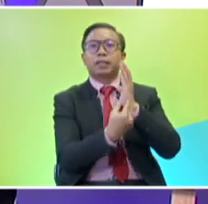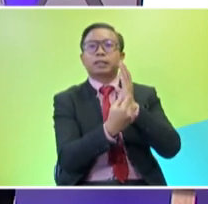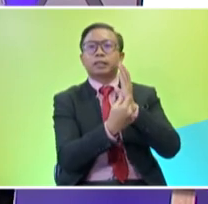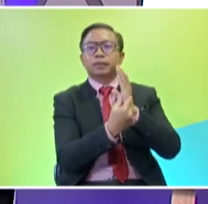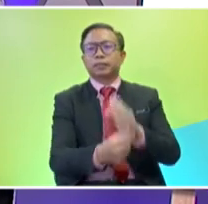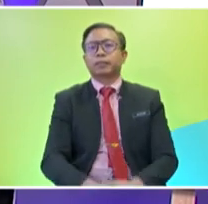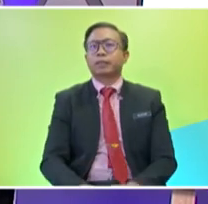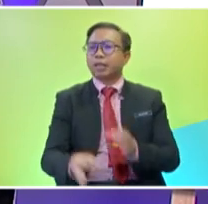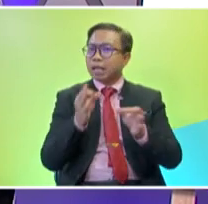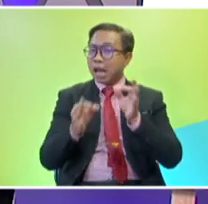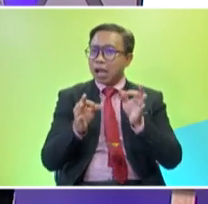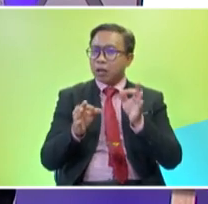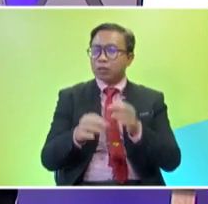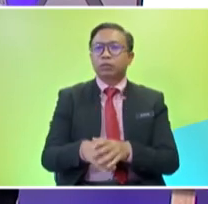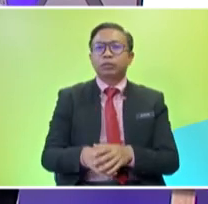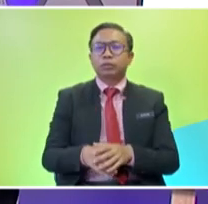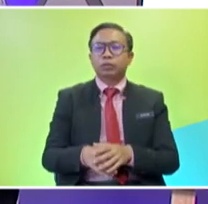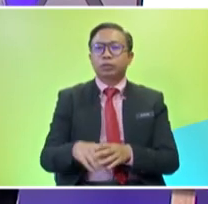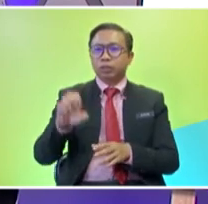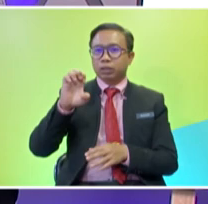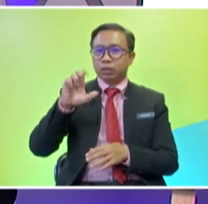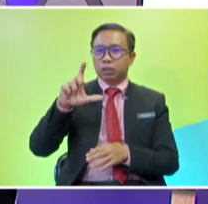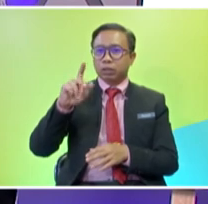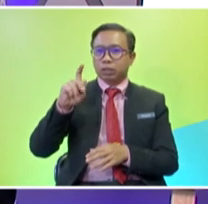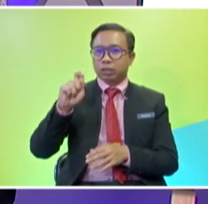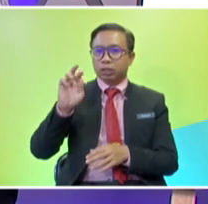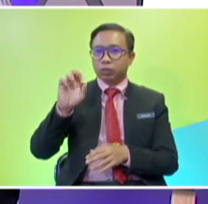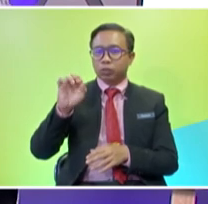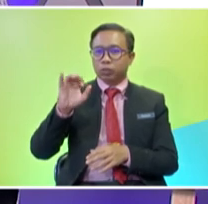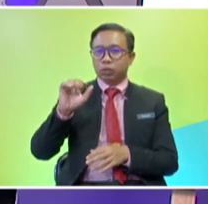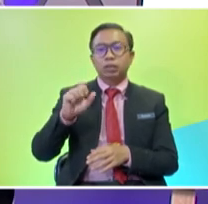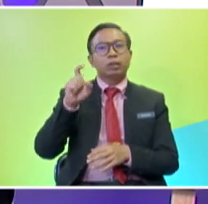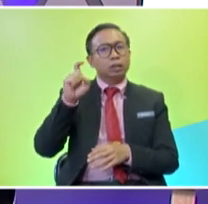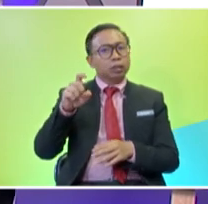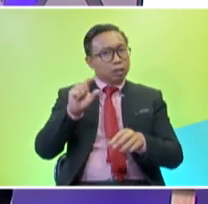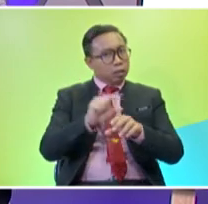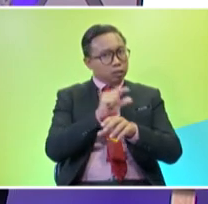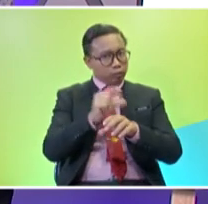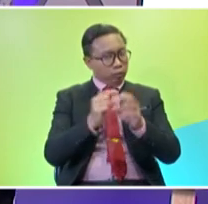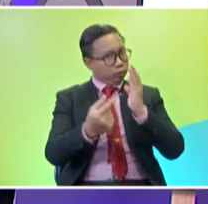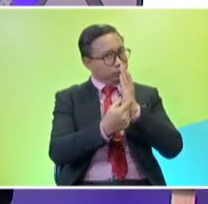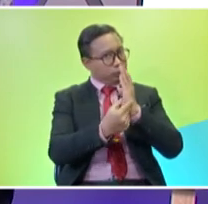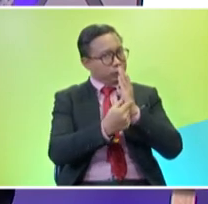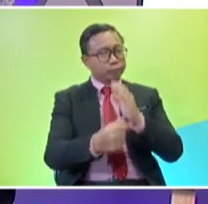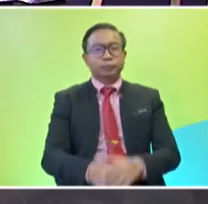kalau sel elektrolitik perlukan penggunaan baterai bagus